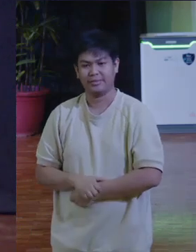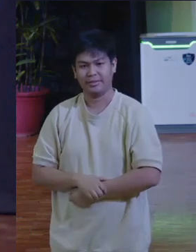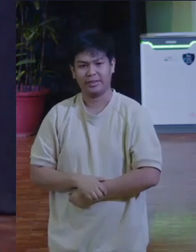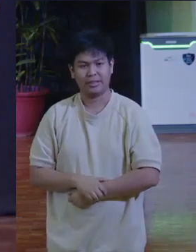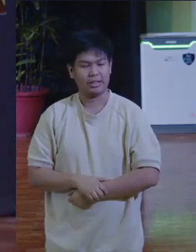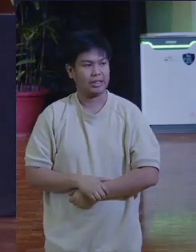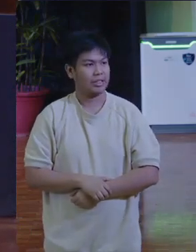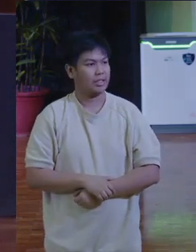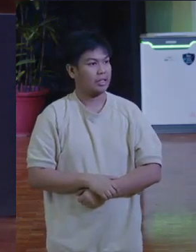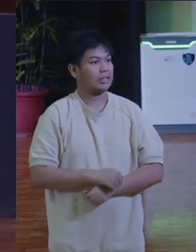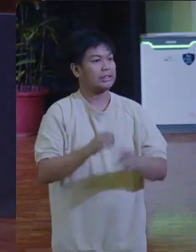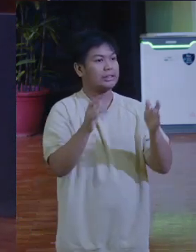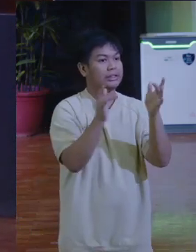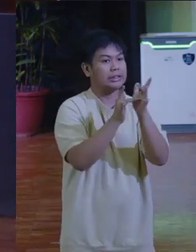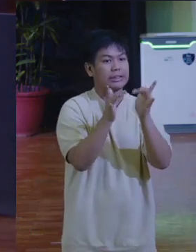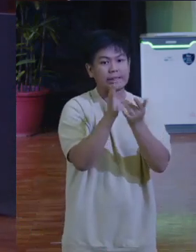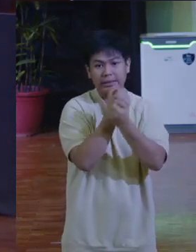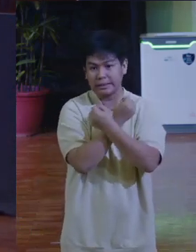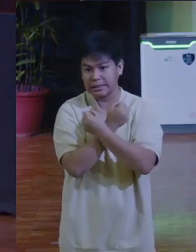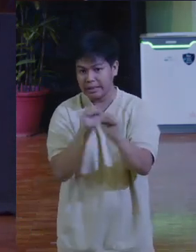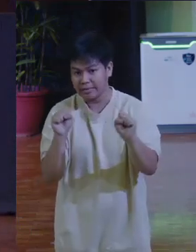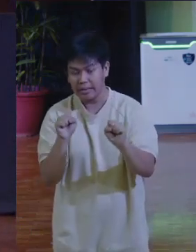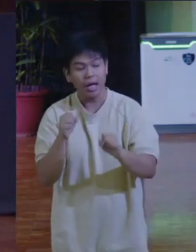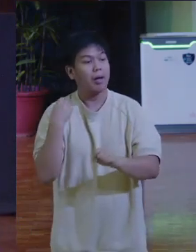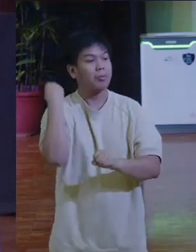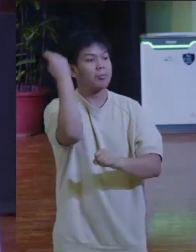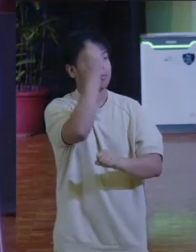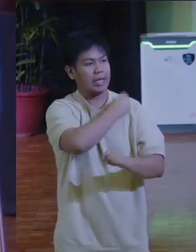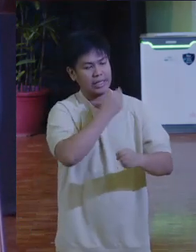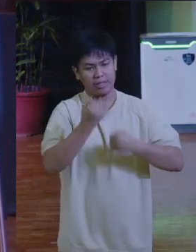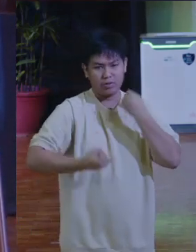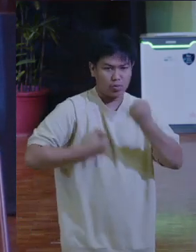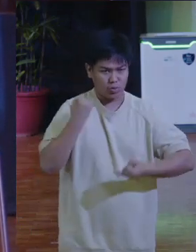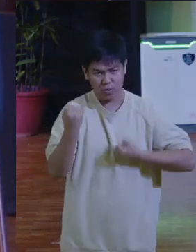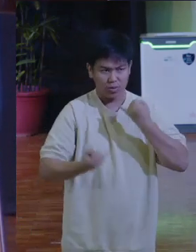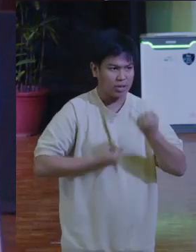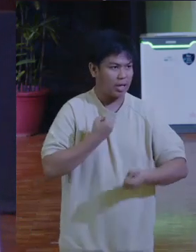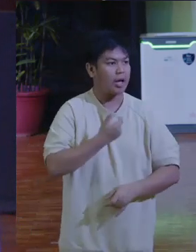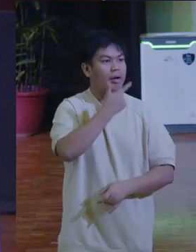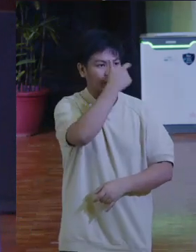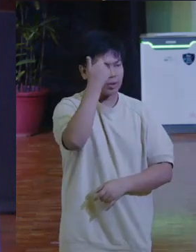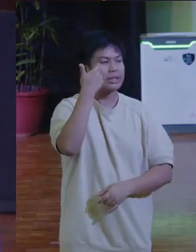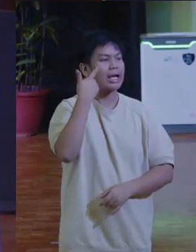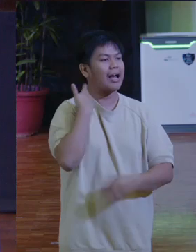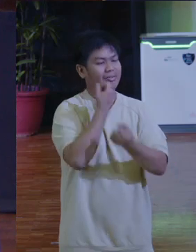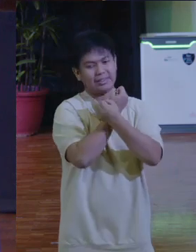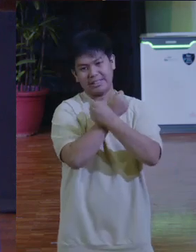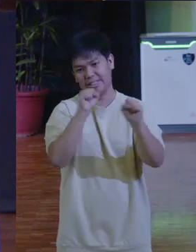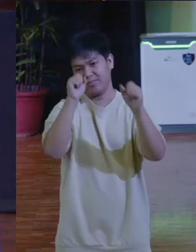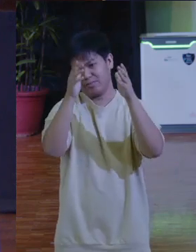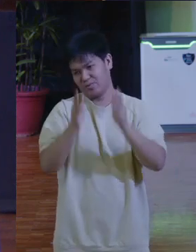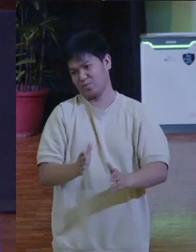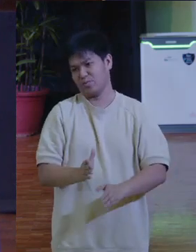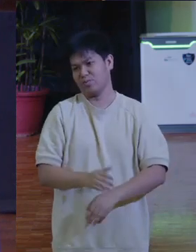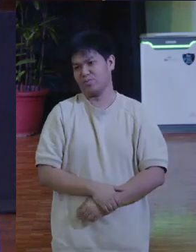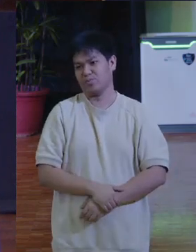ay maliligtas. At siya ay nag-rejoice. Yun po ang comfort ng Israel. Ang kanilang